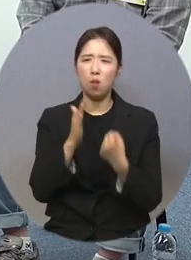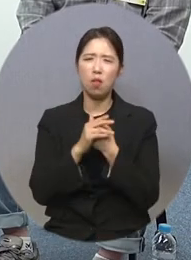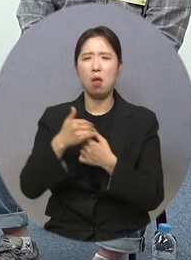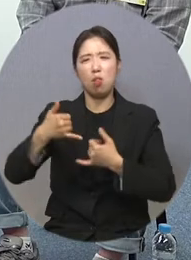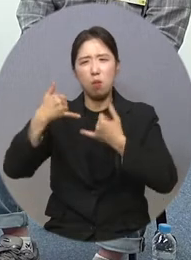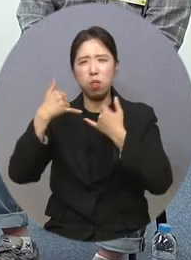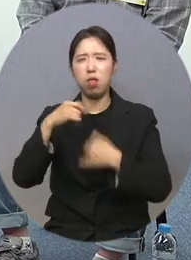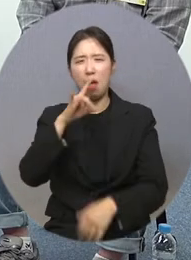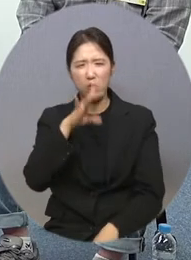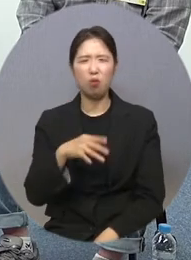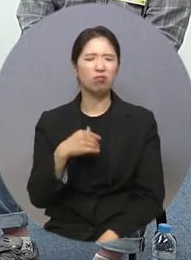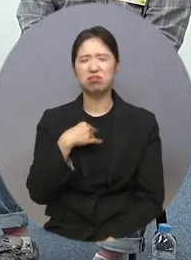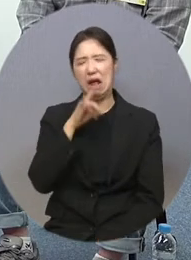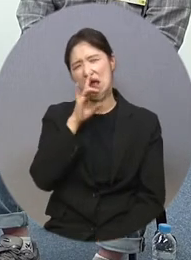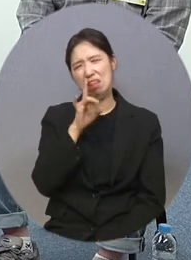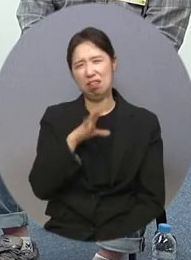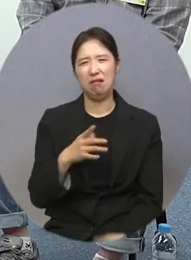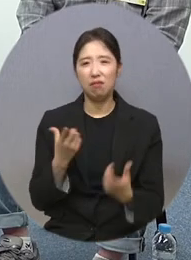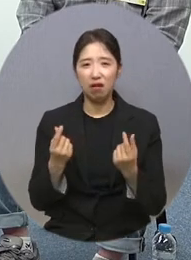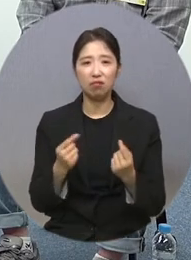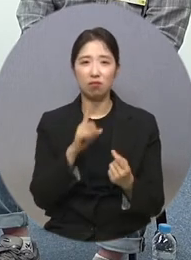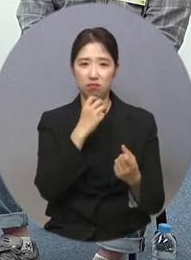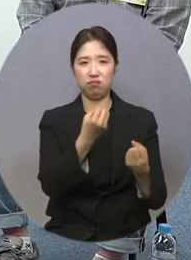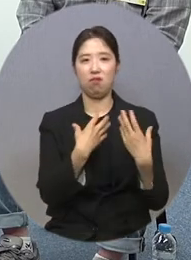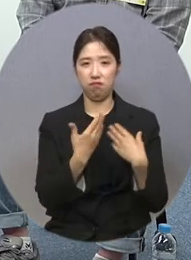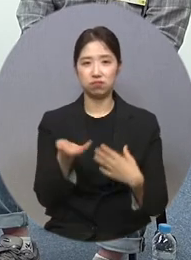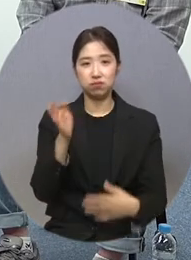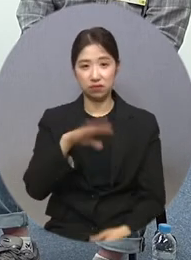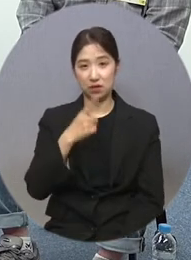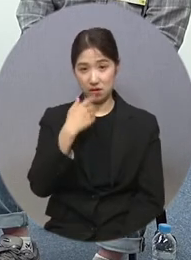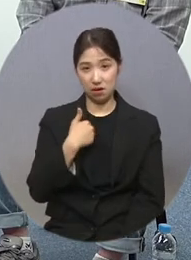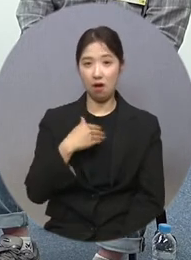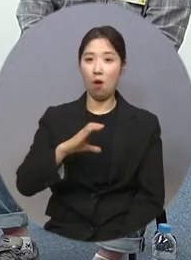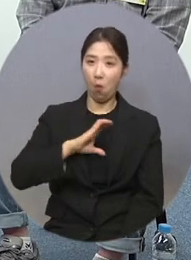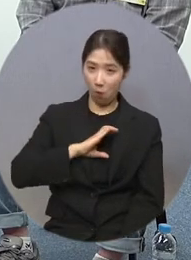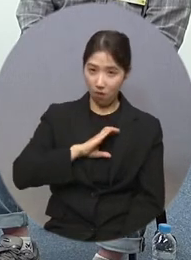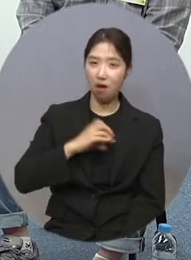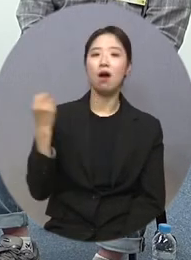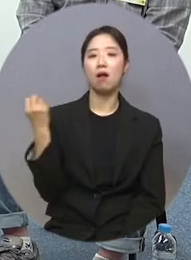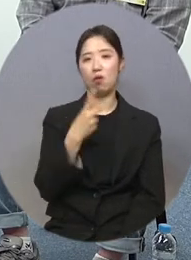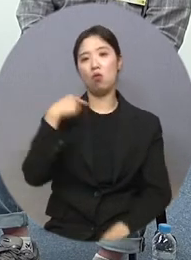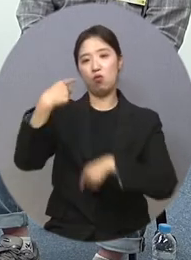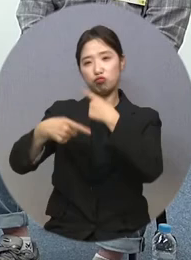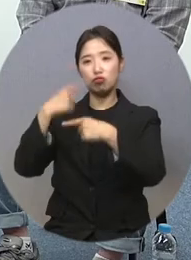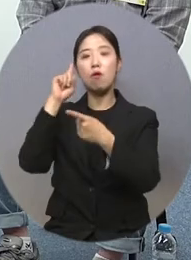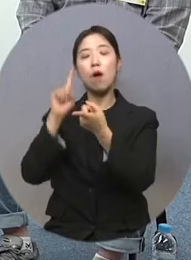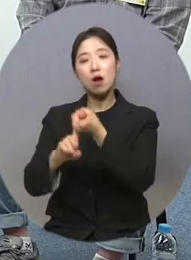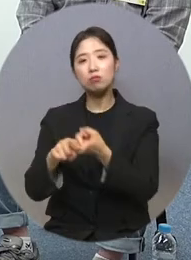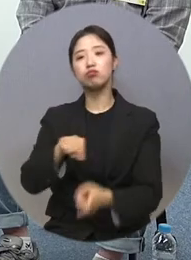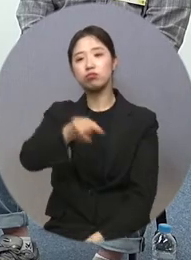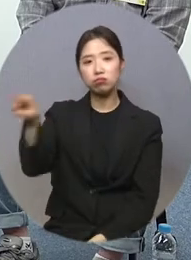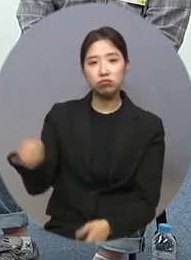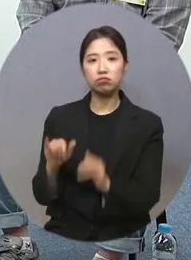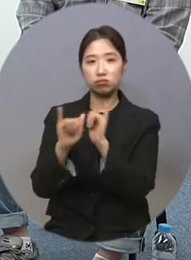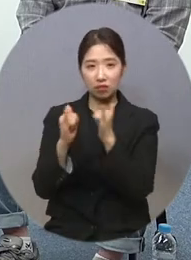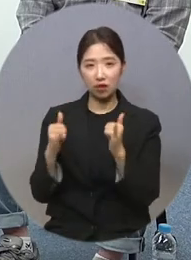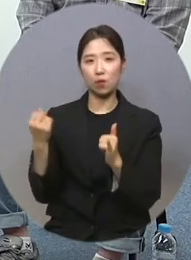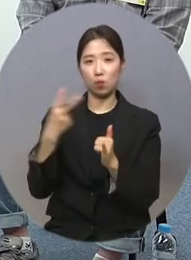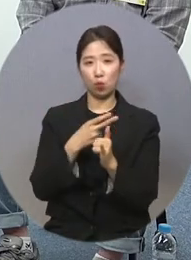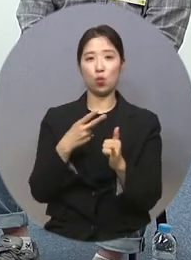안 되고 이거 안 되기 때문에 못해. 못하지만은 저 같은 코다나 수어를 관심 있게 생각하는